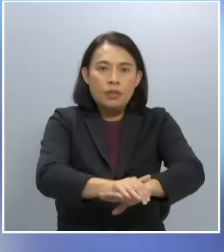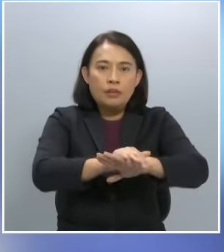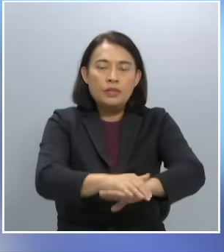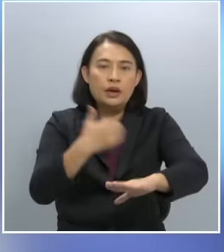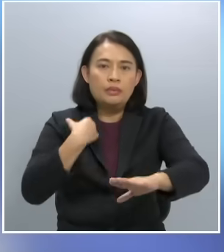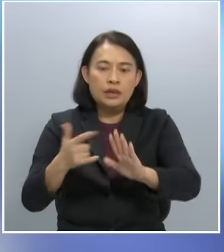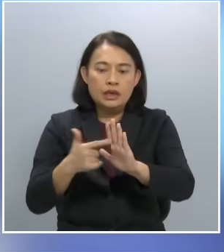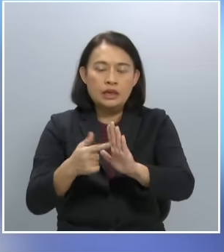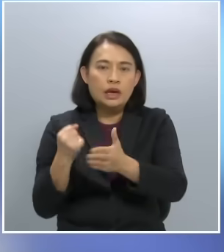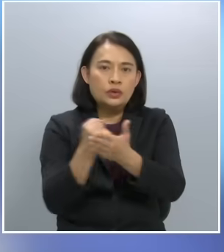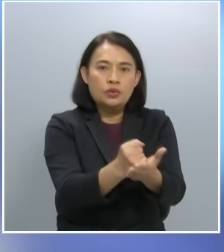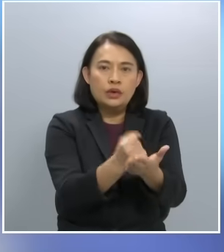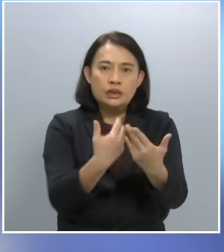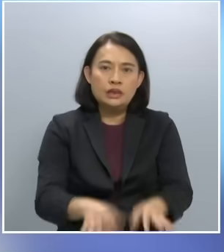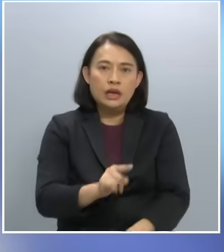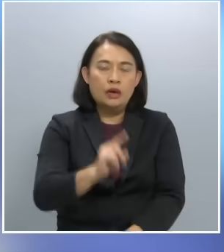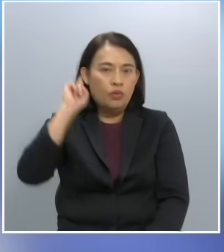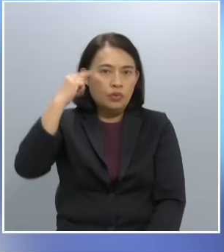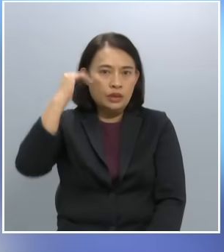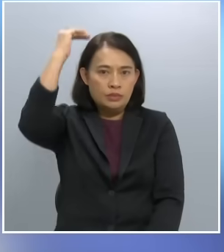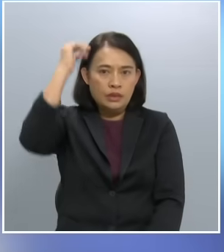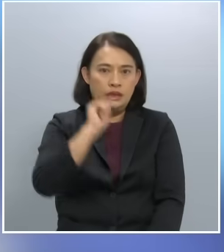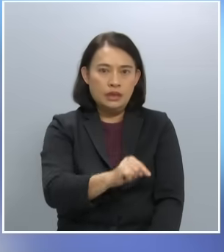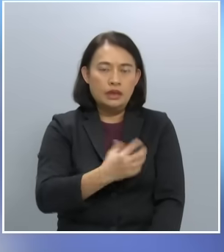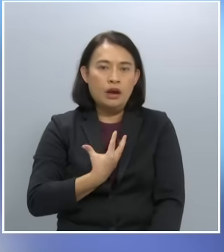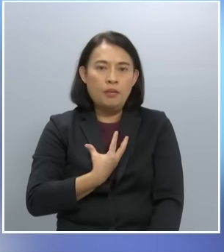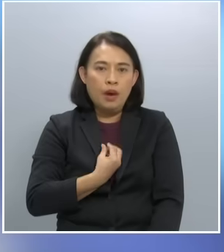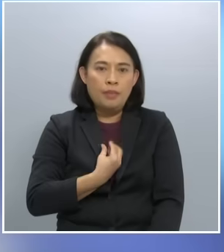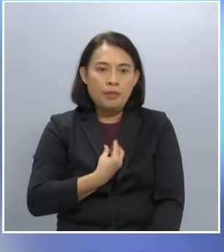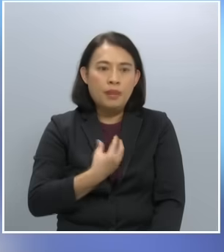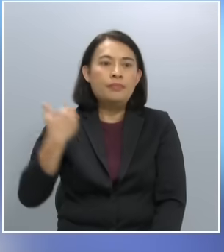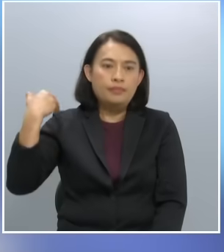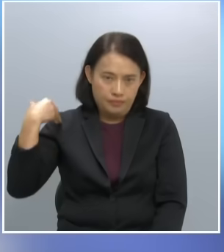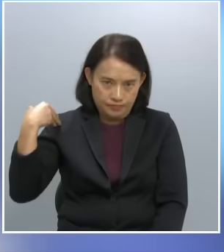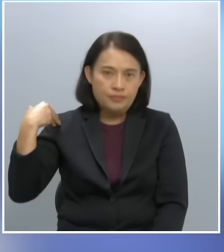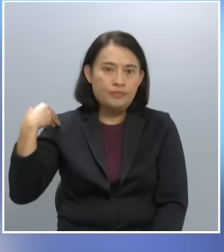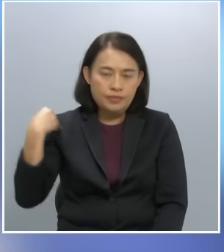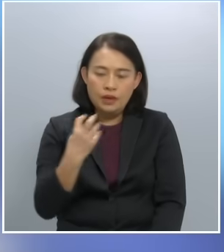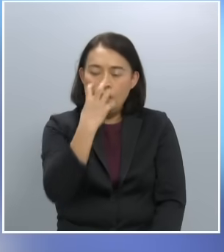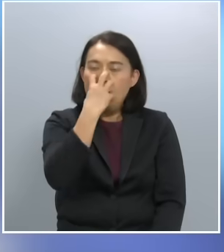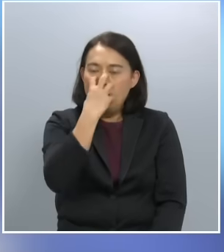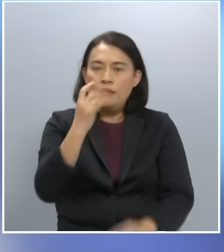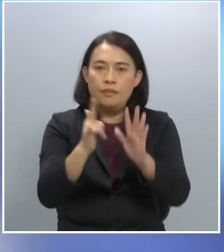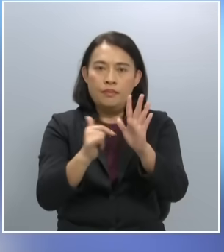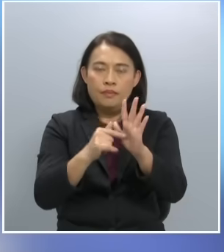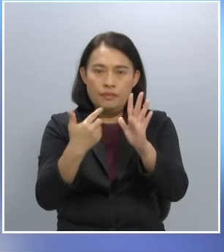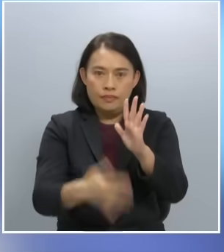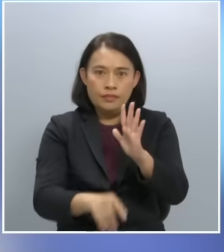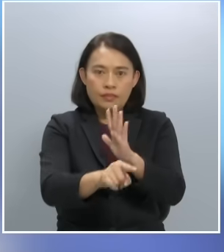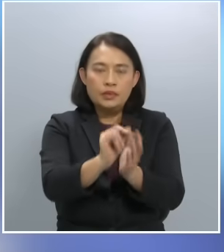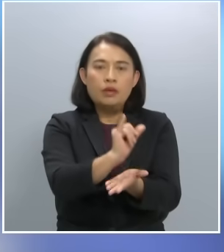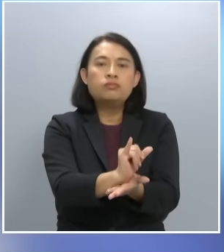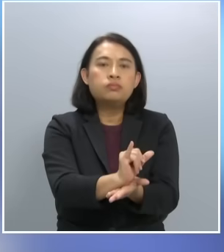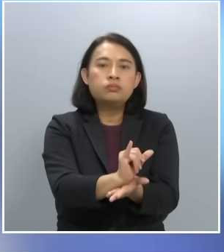ยากระตุ้นหัวใจพี่หนูเลยอ่าหัวใจพี่หนูเนี่ยกลับมาเต้นเพราะใช้เครื่องหัวช่วยหายใจแล้วก็ยาแต่พี่หนูไม่ฟื้น